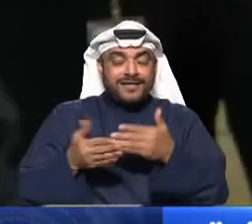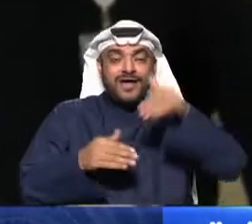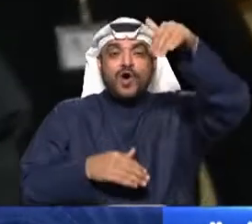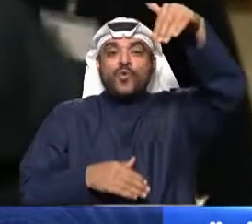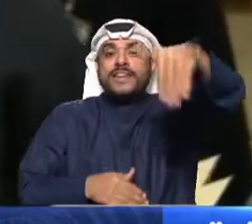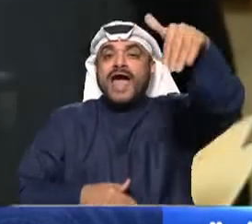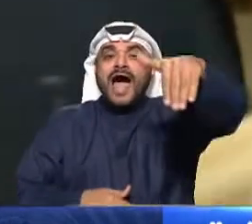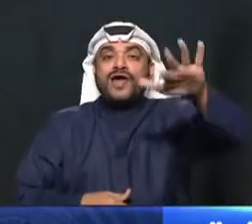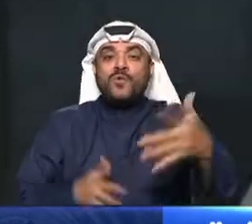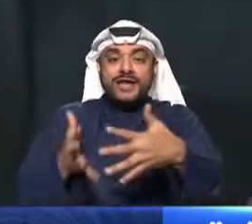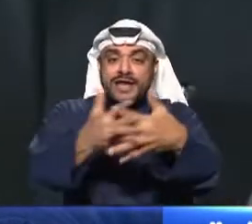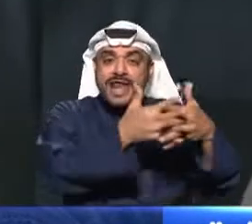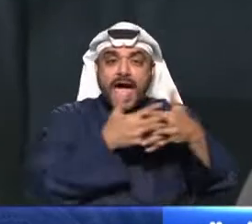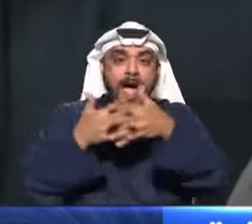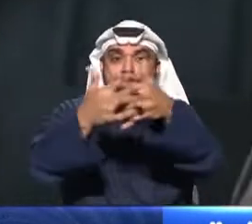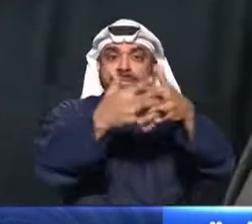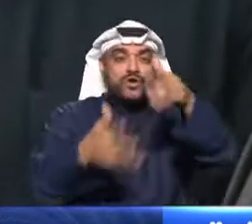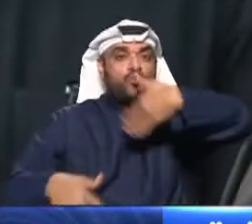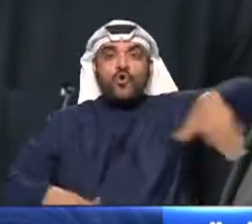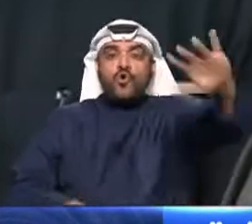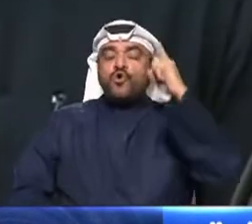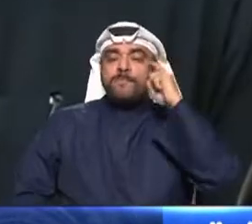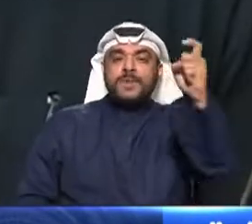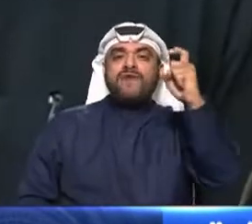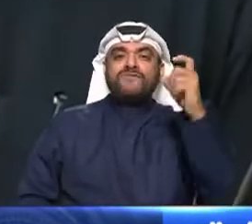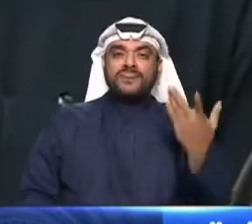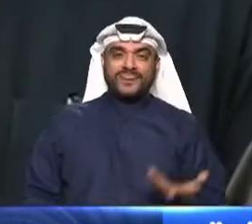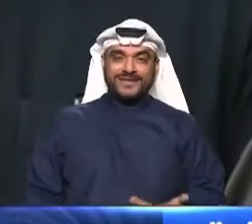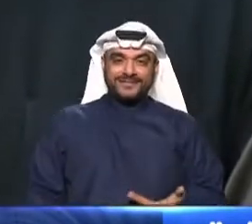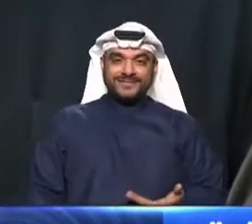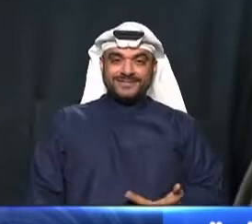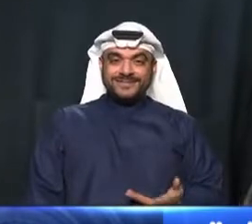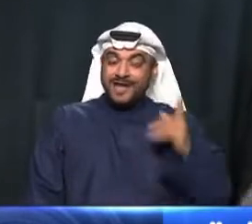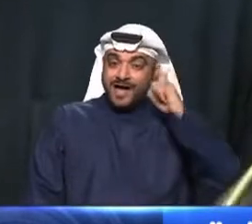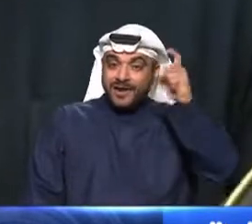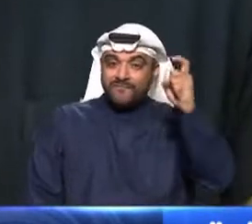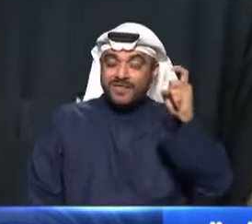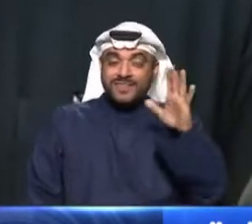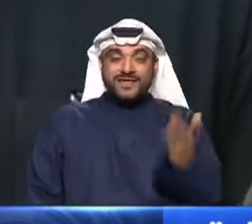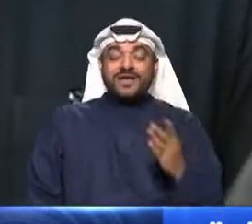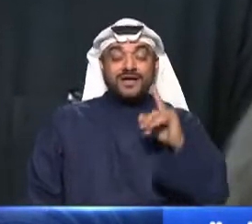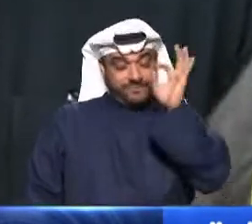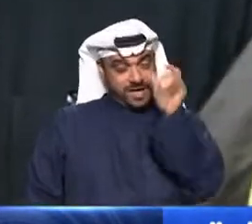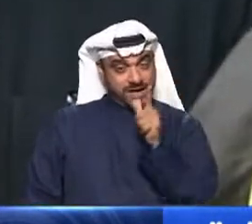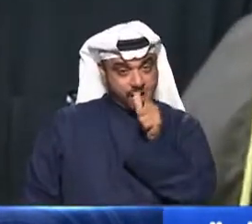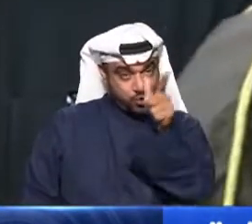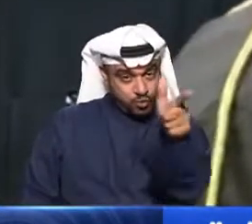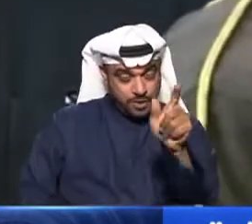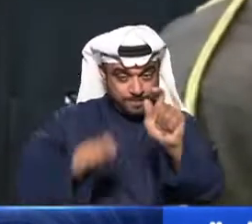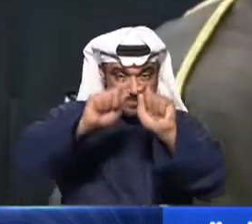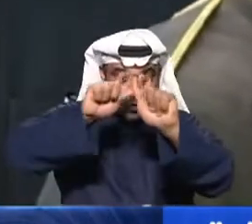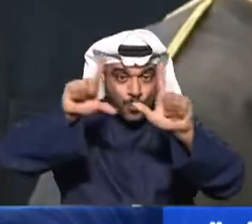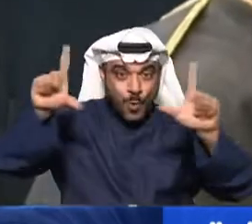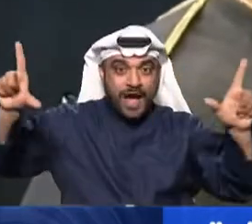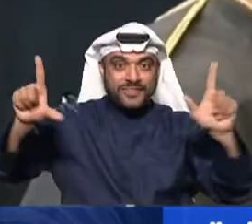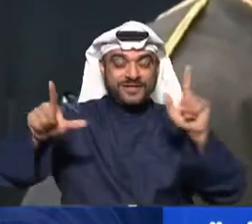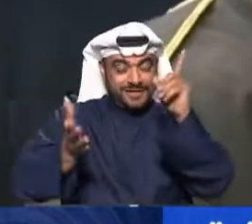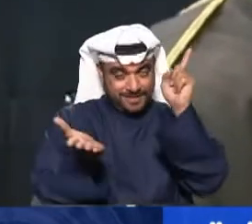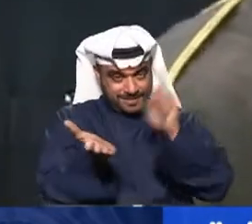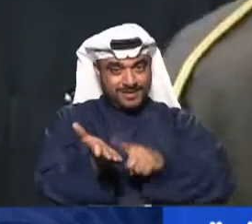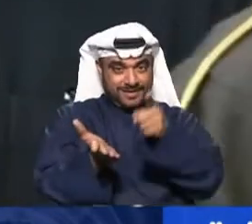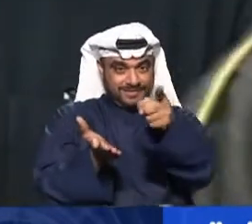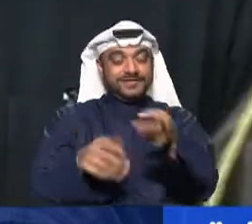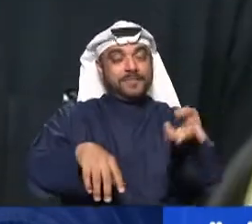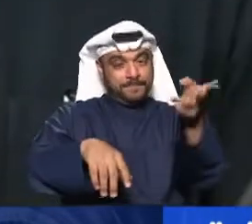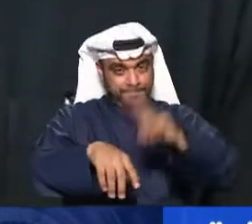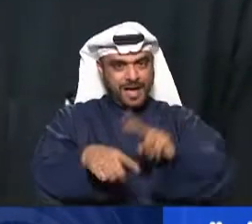أمريكا، الرأي الرافض هو أكثر من الرأي القابل. لذلك قلت في كلمتي ووضحتها عن هذا الأمر، وأيضا